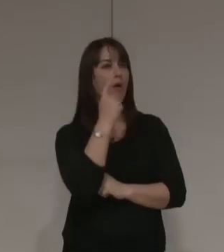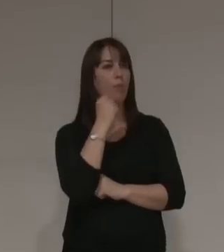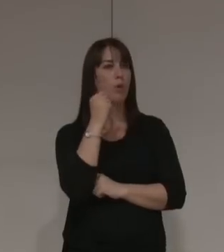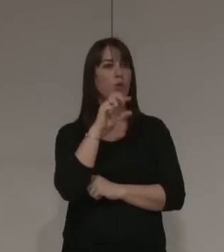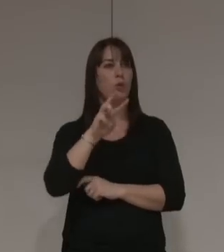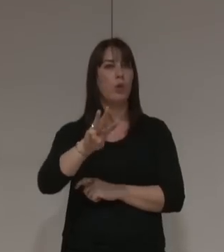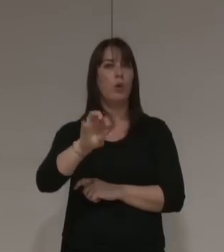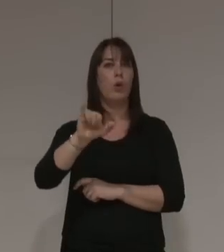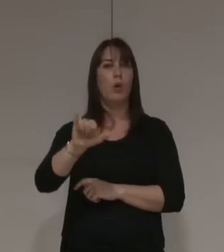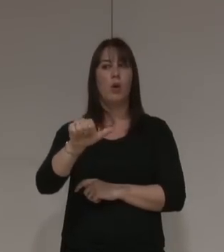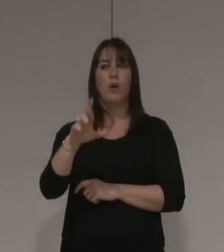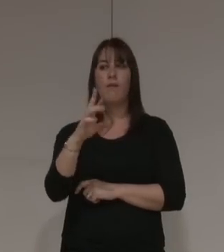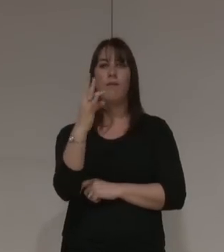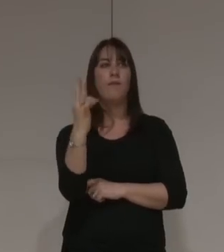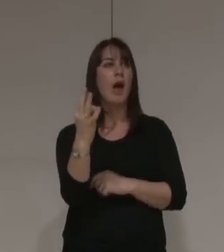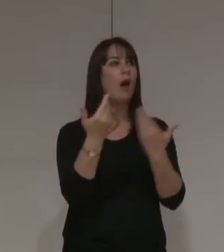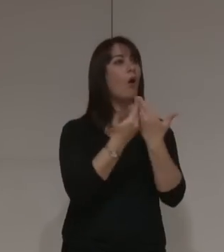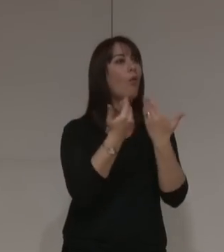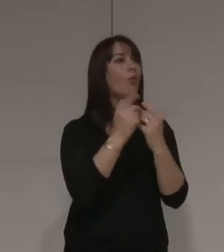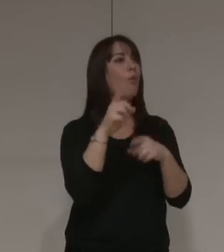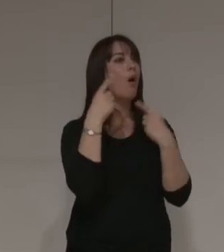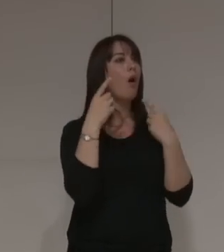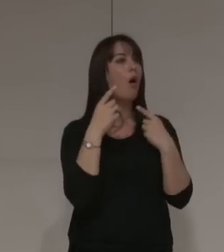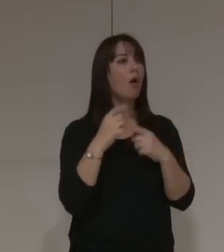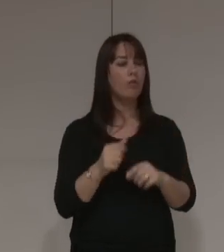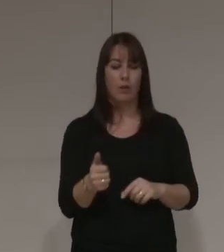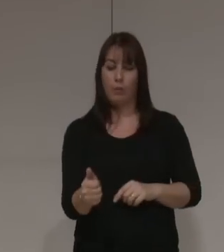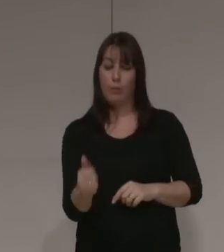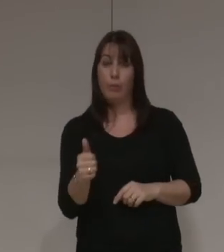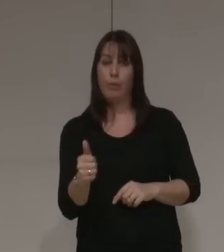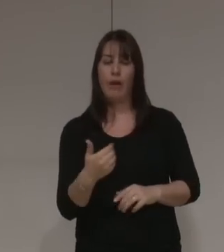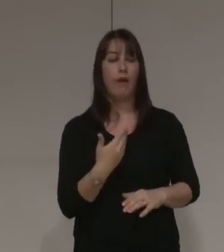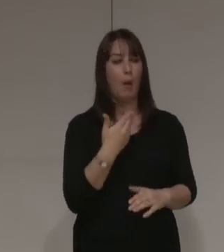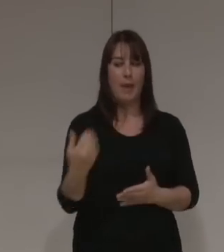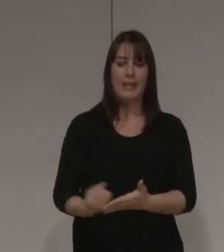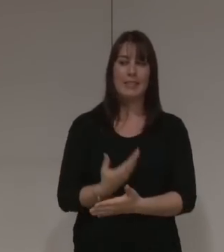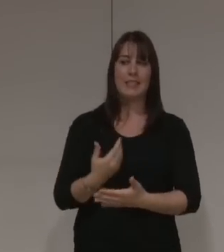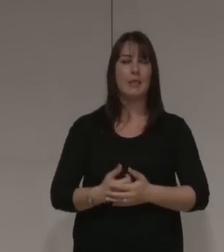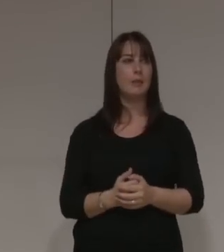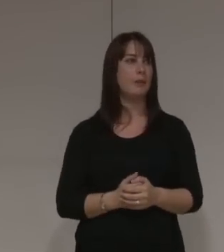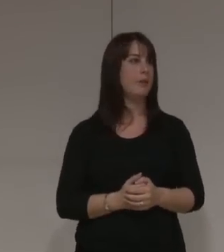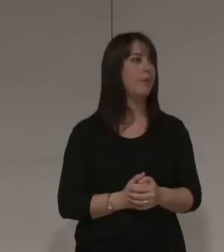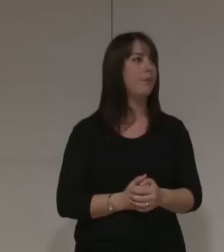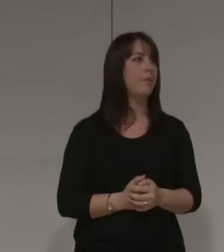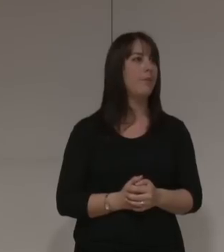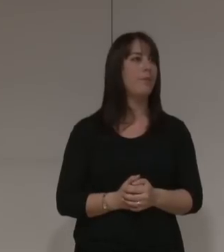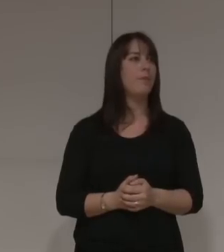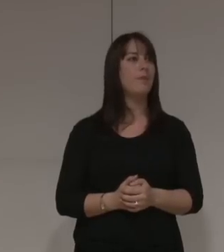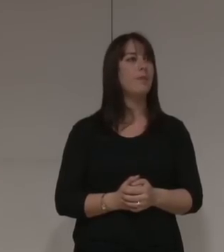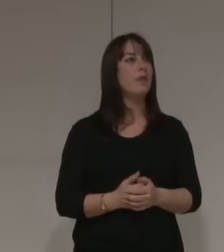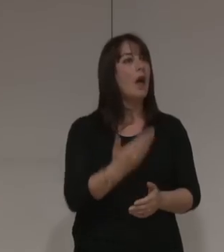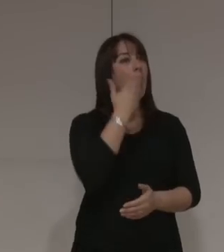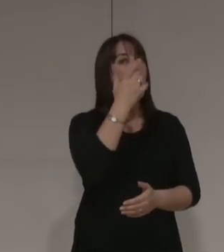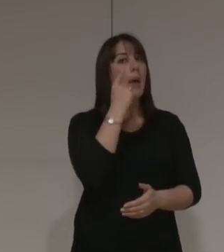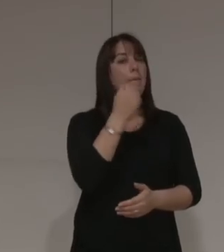me la demandz faut appuer sur petit bouton merci merci Monsieur le